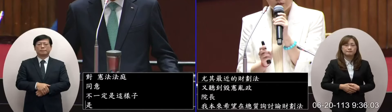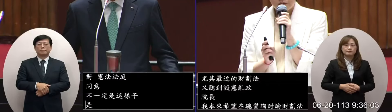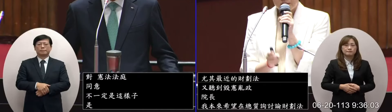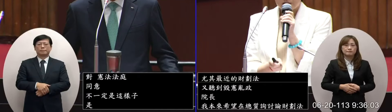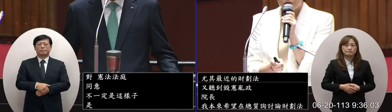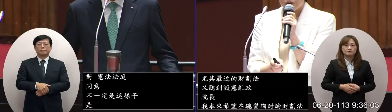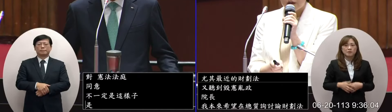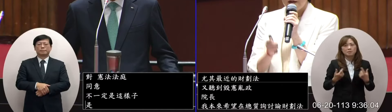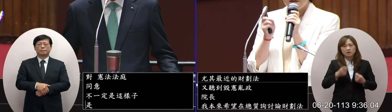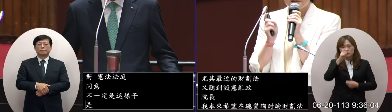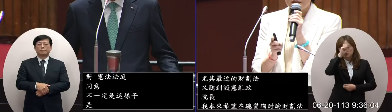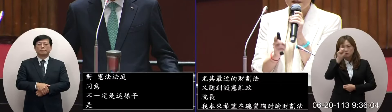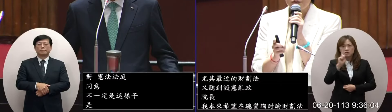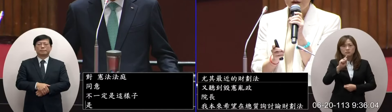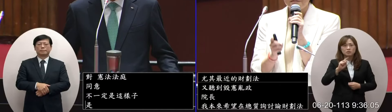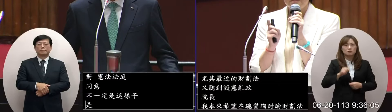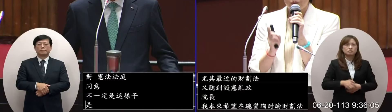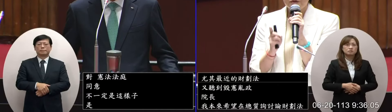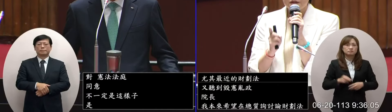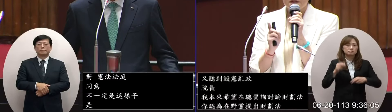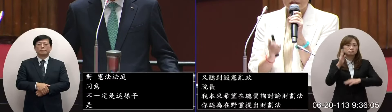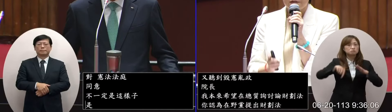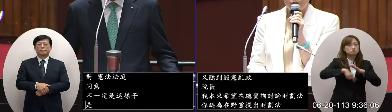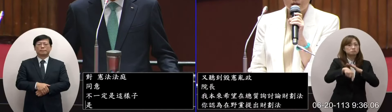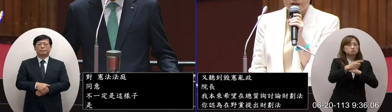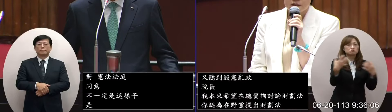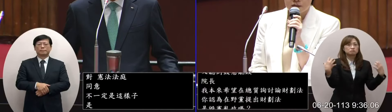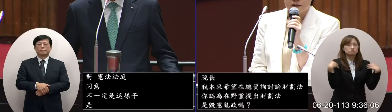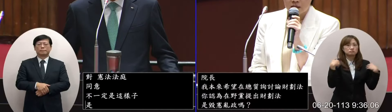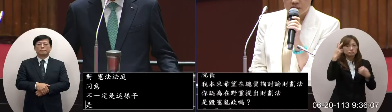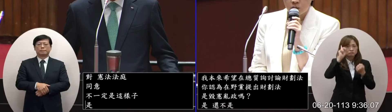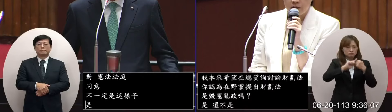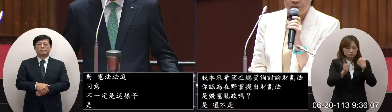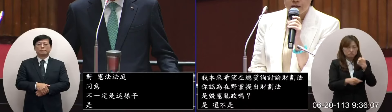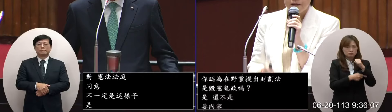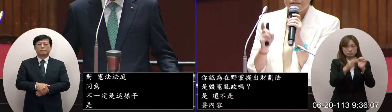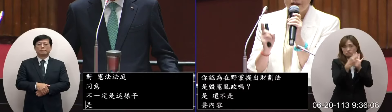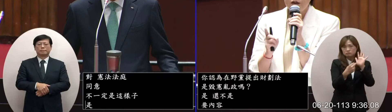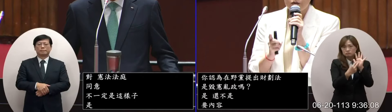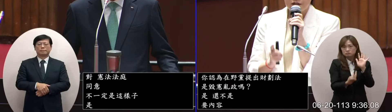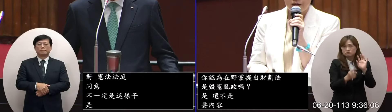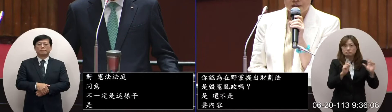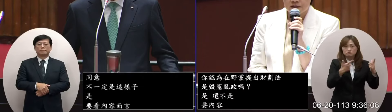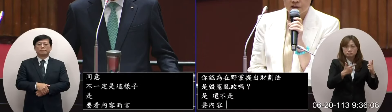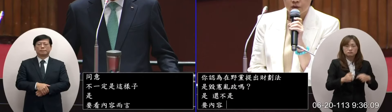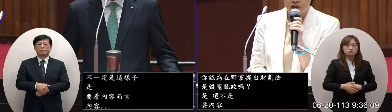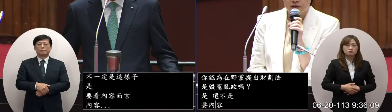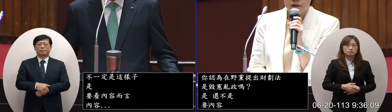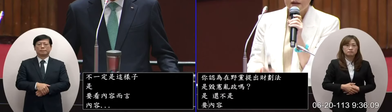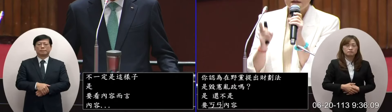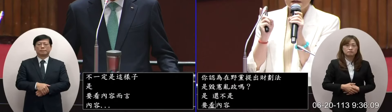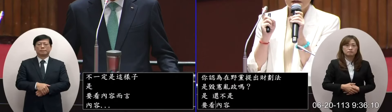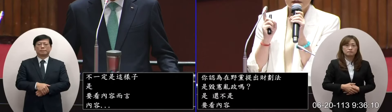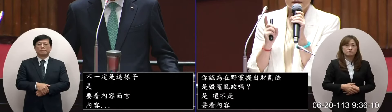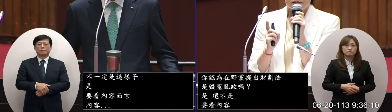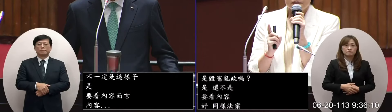刚院长已经说了，行政院不是违宪审查机关，没有宪法解释